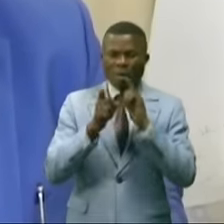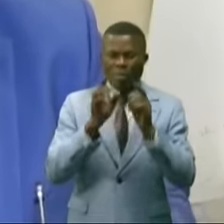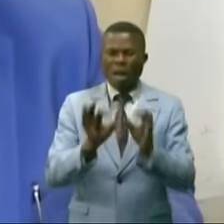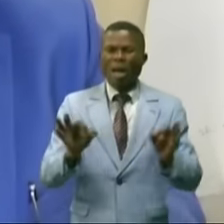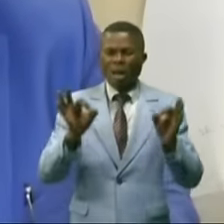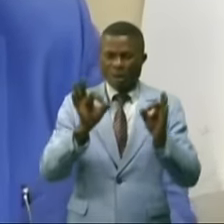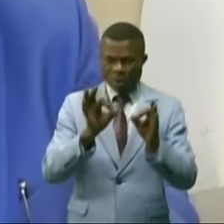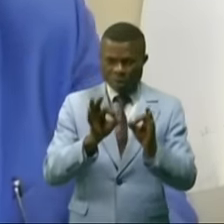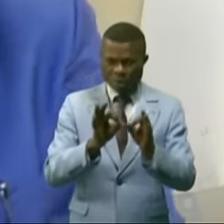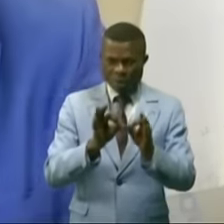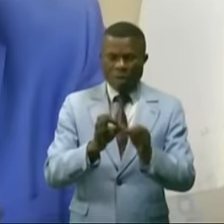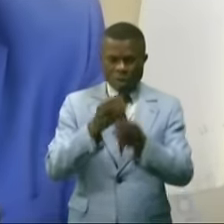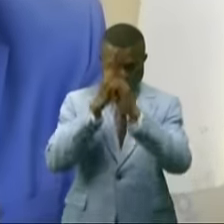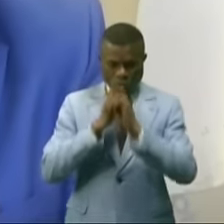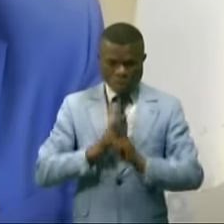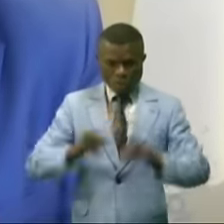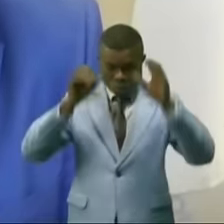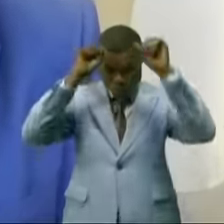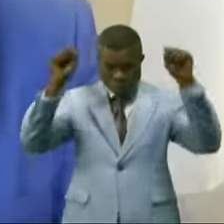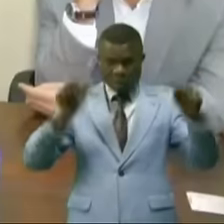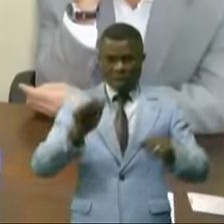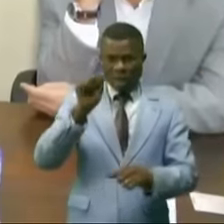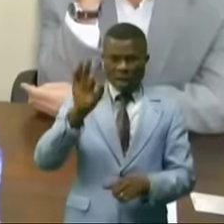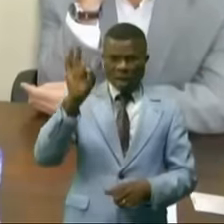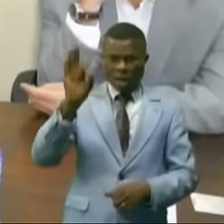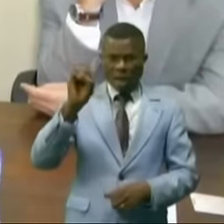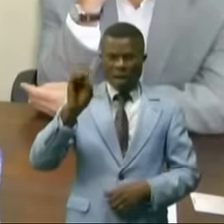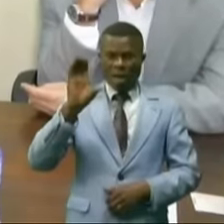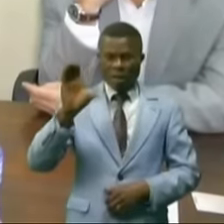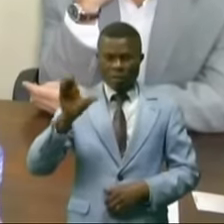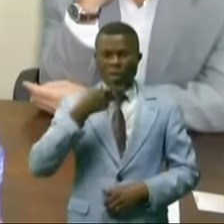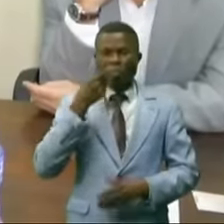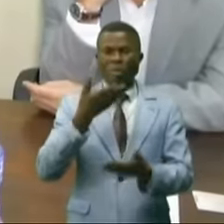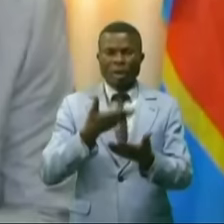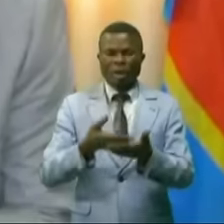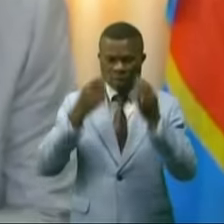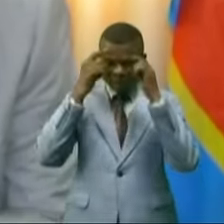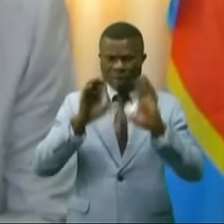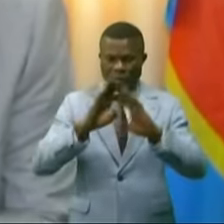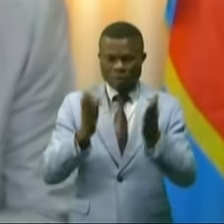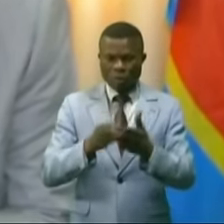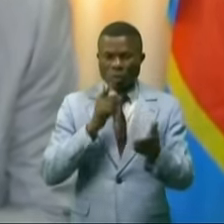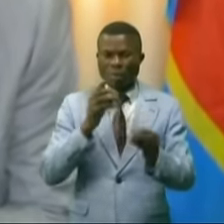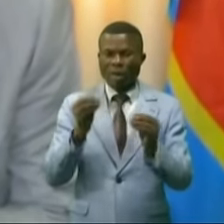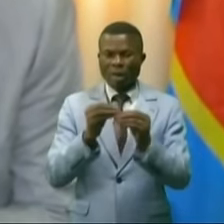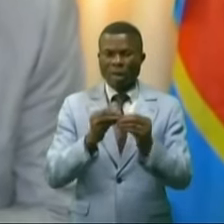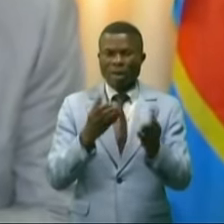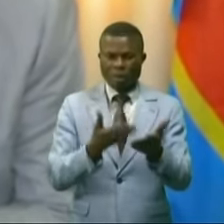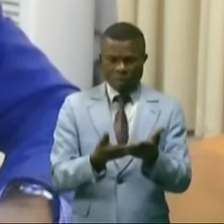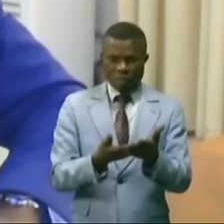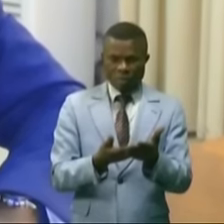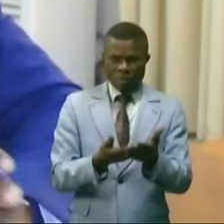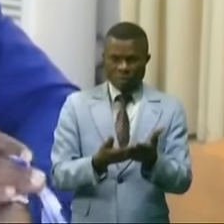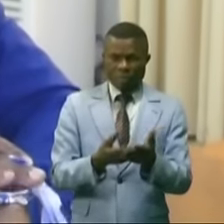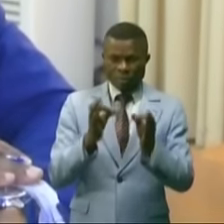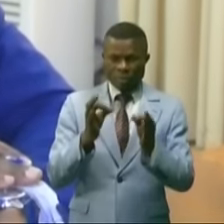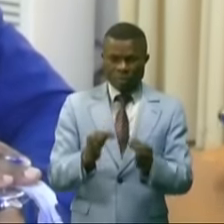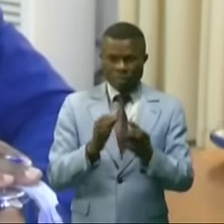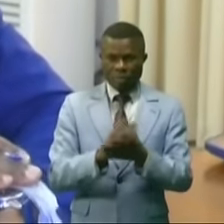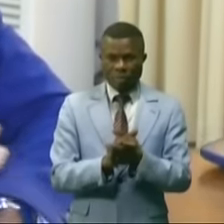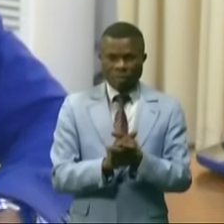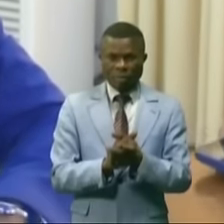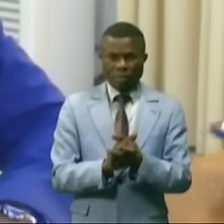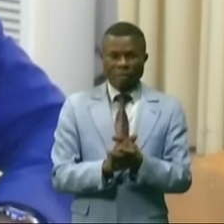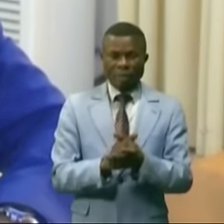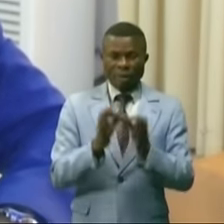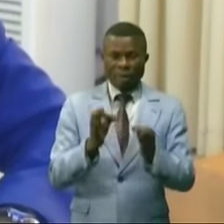sous la houlette du président de la FEC, Robert Malumba, les décisions ont été prises, comme celle de rencontrer les ministères plus